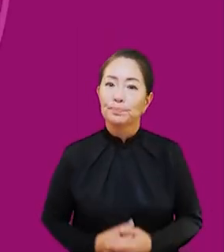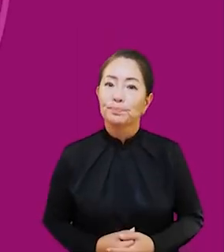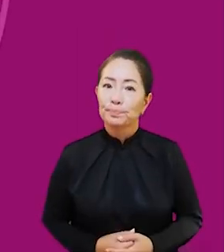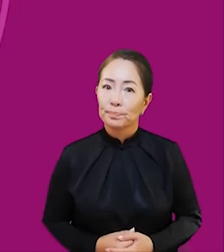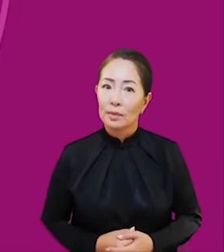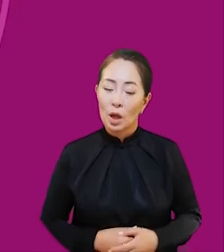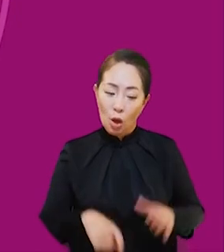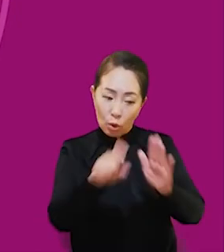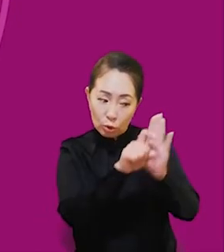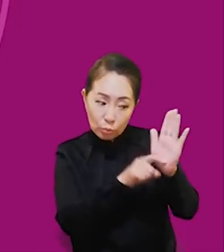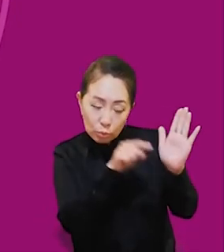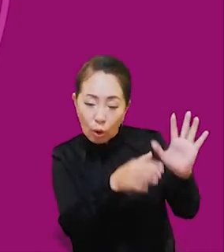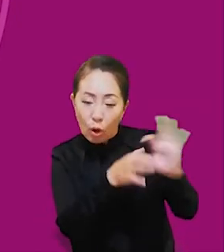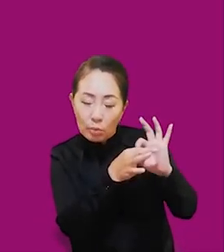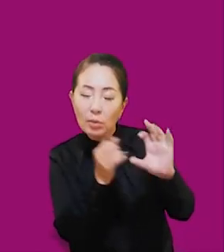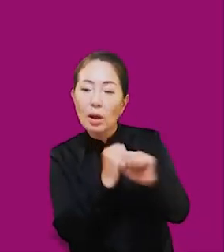Хөтөлбөрийн хүрээндээ хэрэгжүүлэх арга хэмжээ.